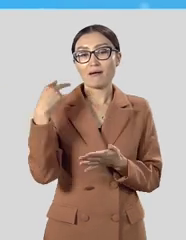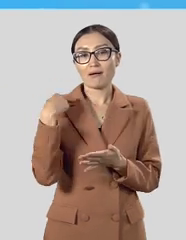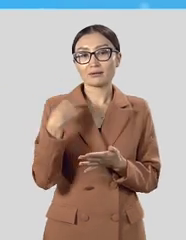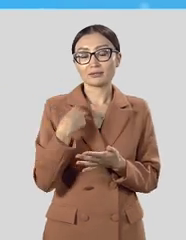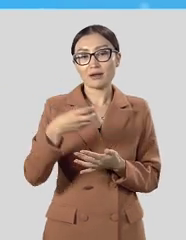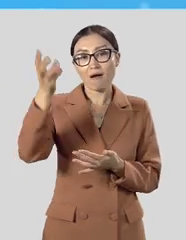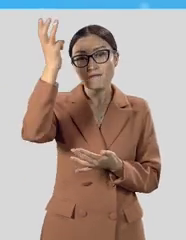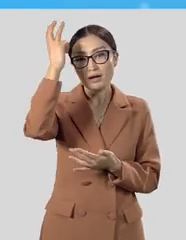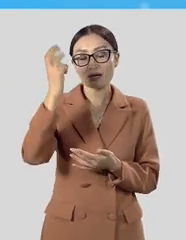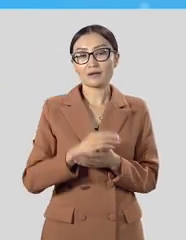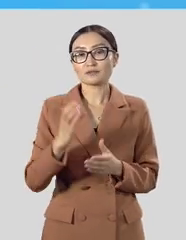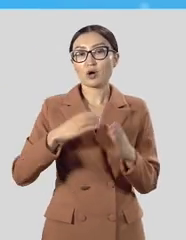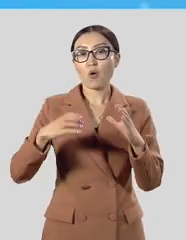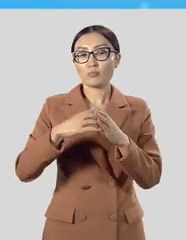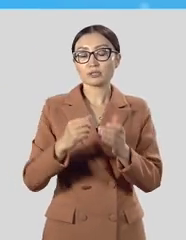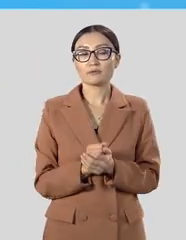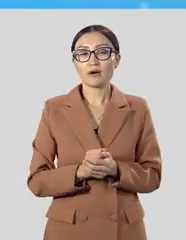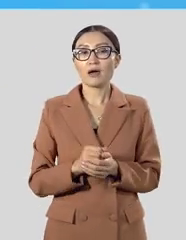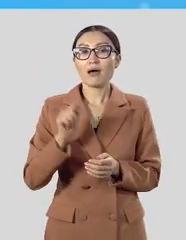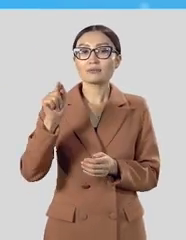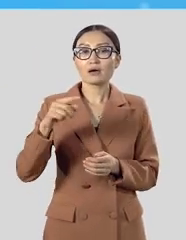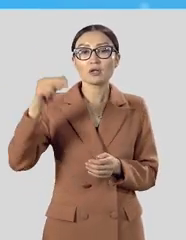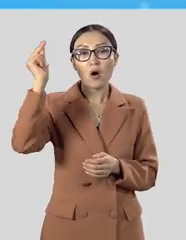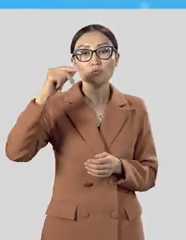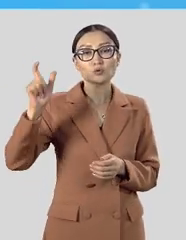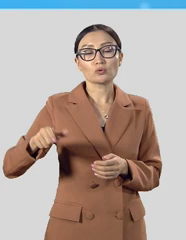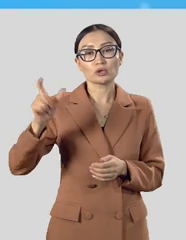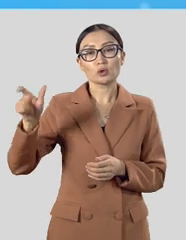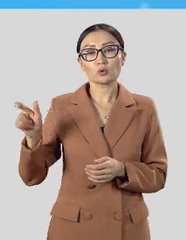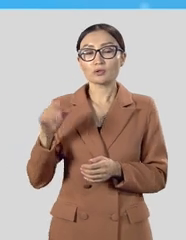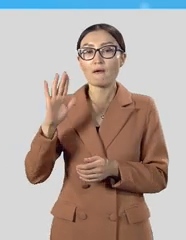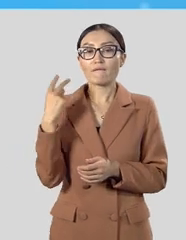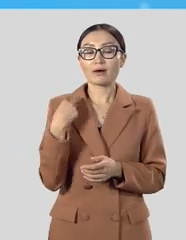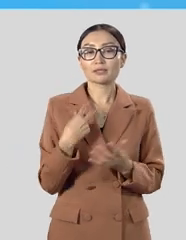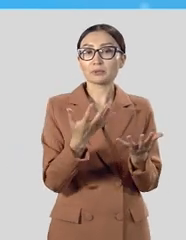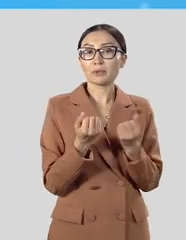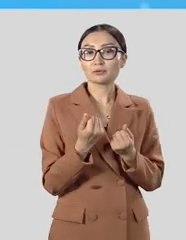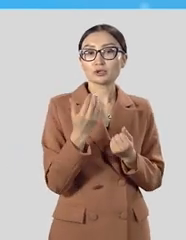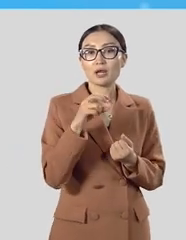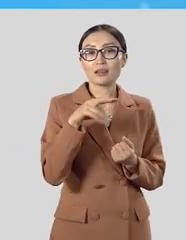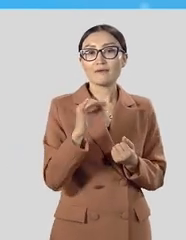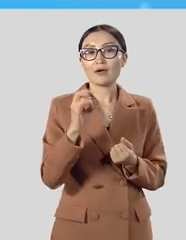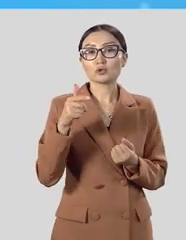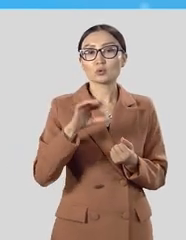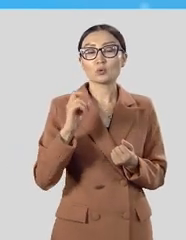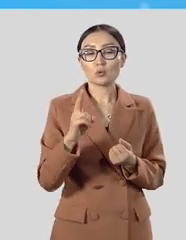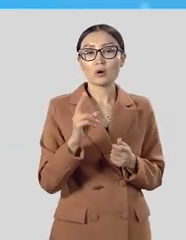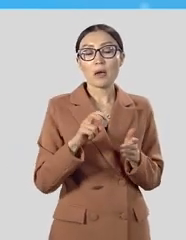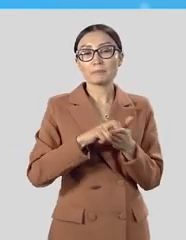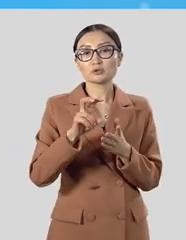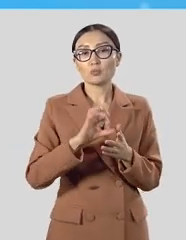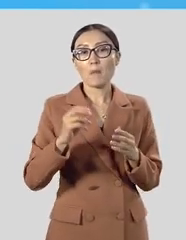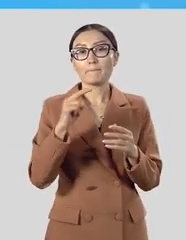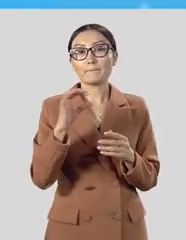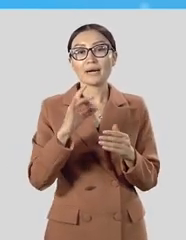в Королевское общество. Когда ученые-люди в Англии получили от Левенгука письмо про открытие